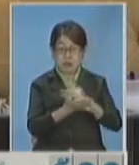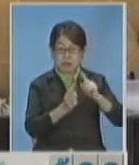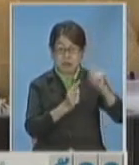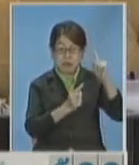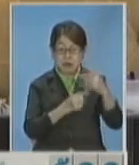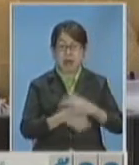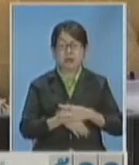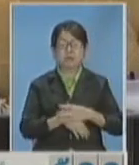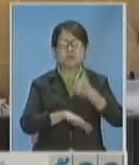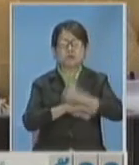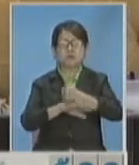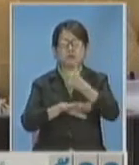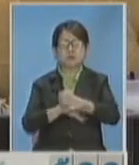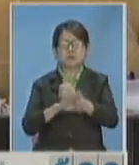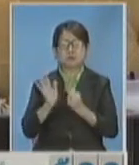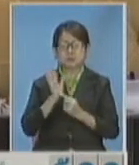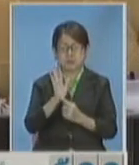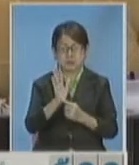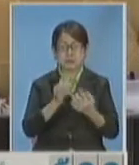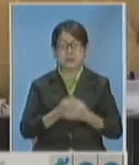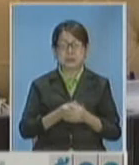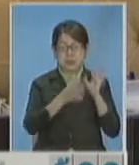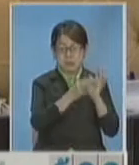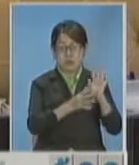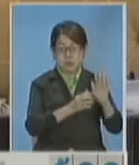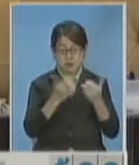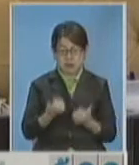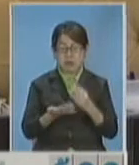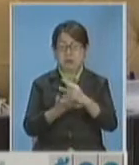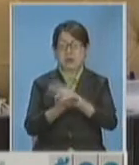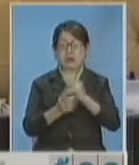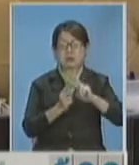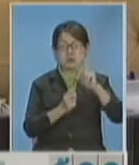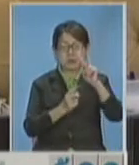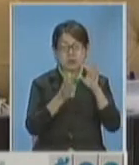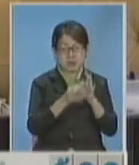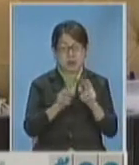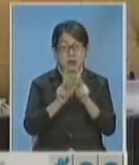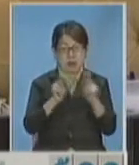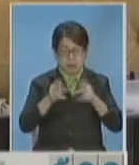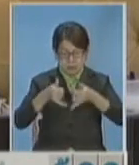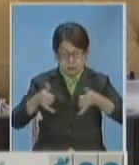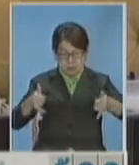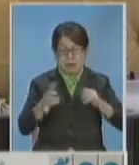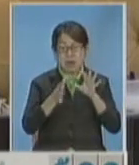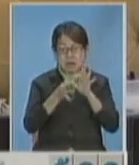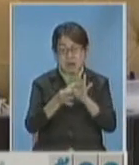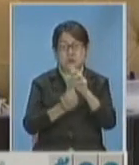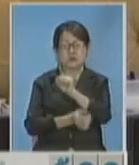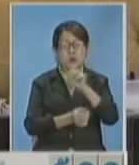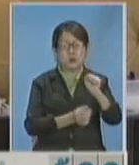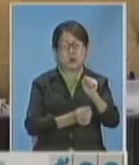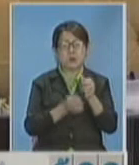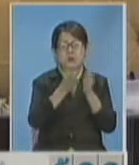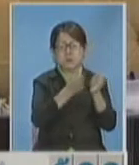ของยติอันนั้นเกี่ยวโดยตรงแต่วาระ2เนี่ยเป็นเรื่องของกรรมาธิการกับพวกเรานะครับ